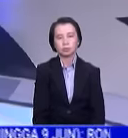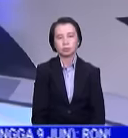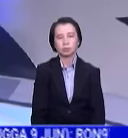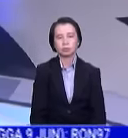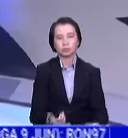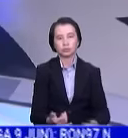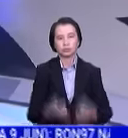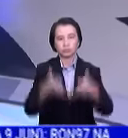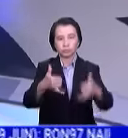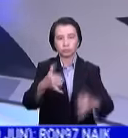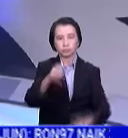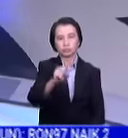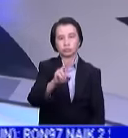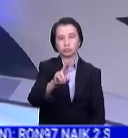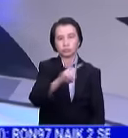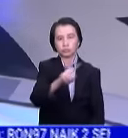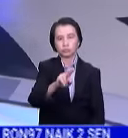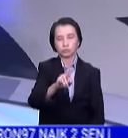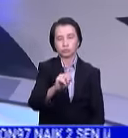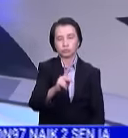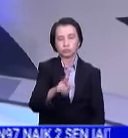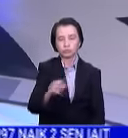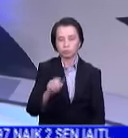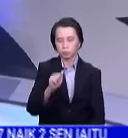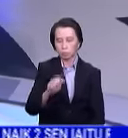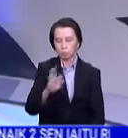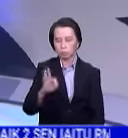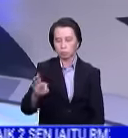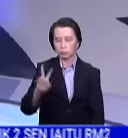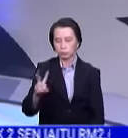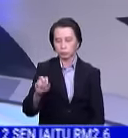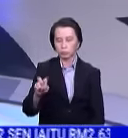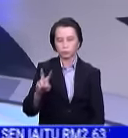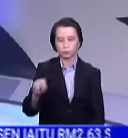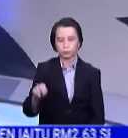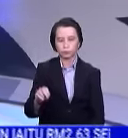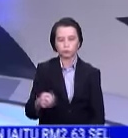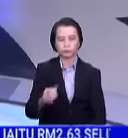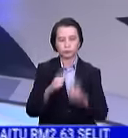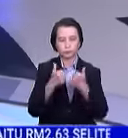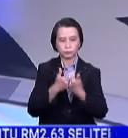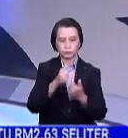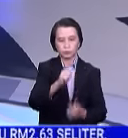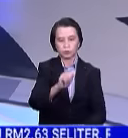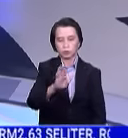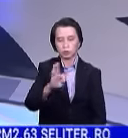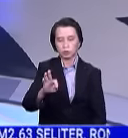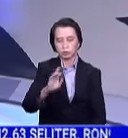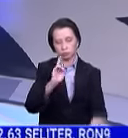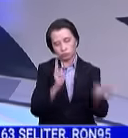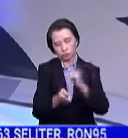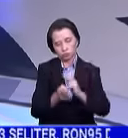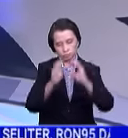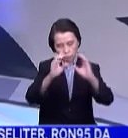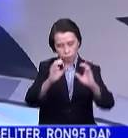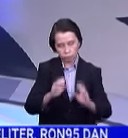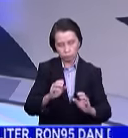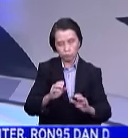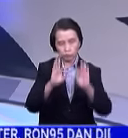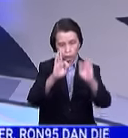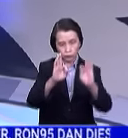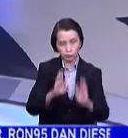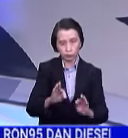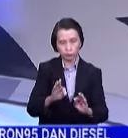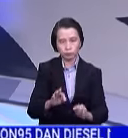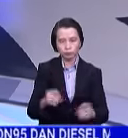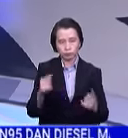Kita ke Piala Suzuki AFF 2020. Persekutuan Bola Sepak ASEAN AFF bakal mengubah format kejohanan tersebut